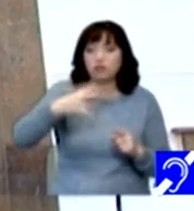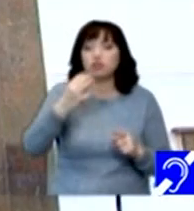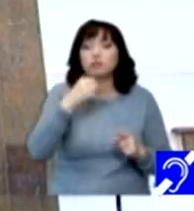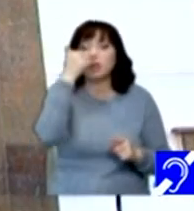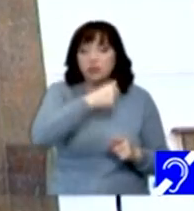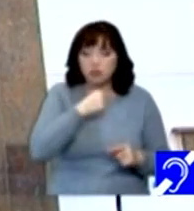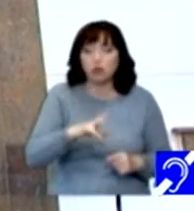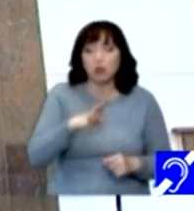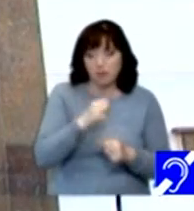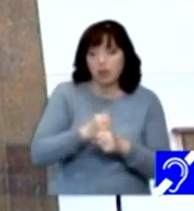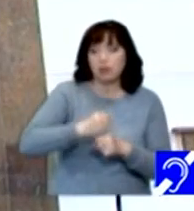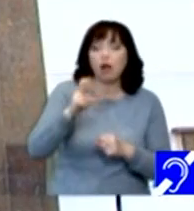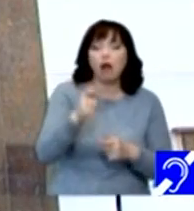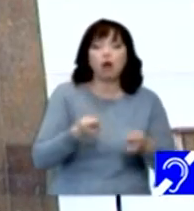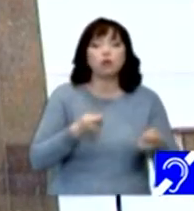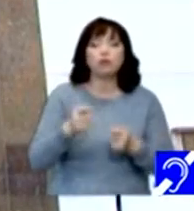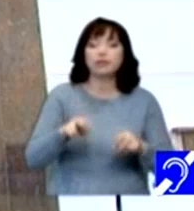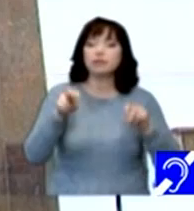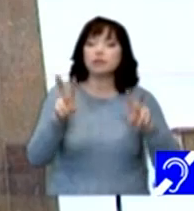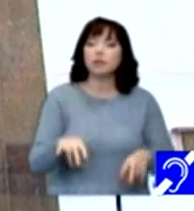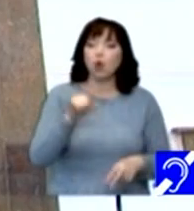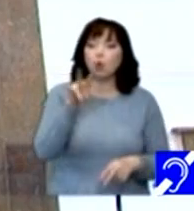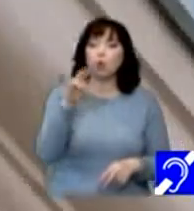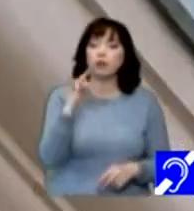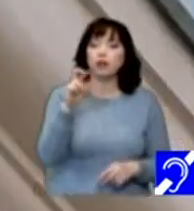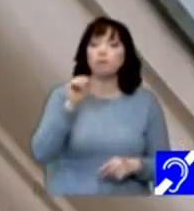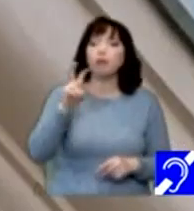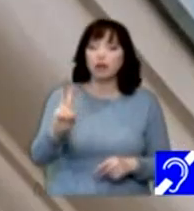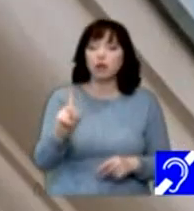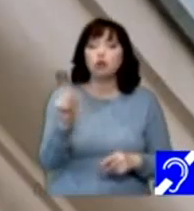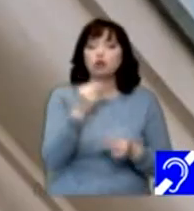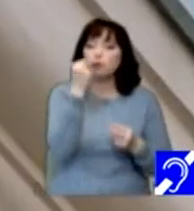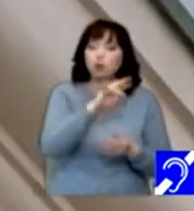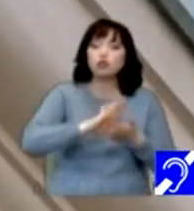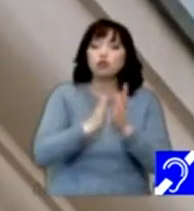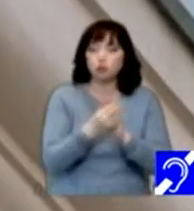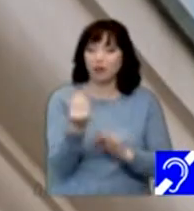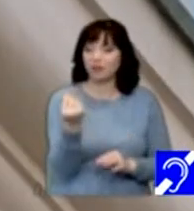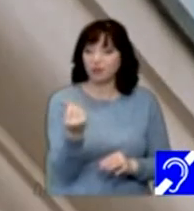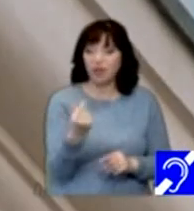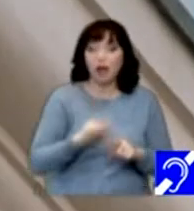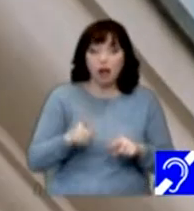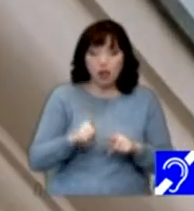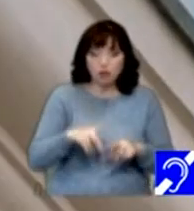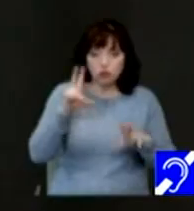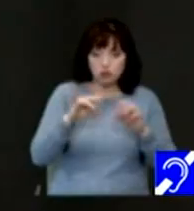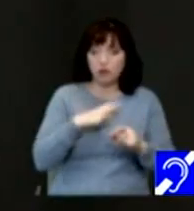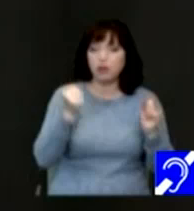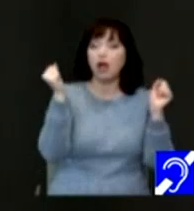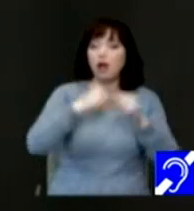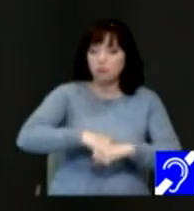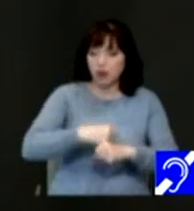2014-2015 a fost delegat ca administrator special al Unibank pentru a îmbunătăți situația financiară precară creată în urma fraudei